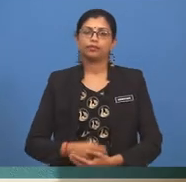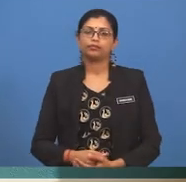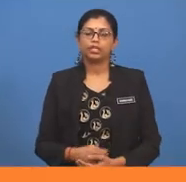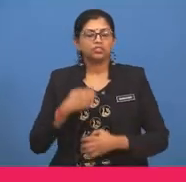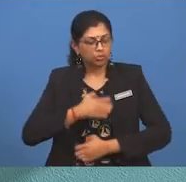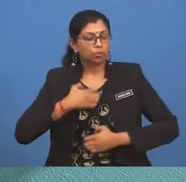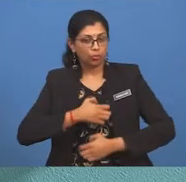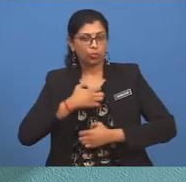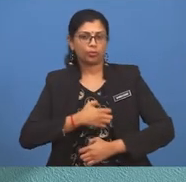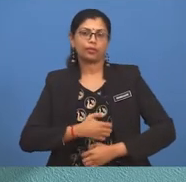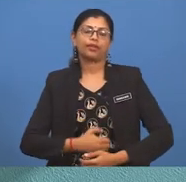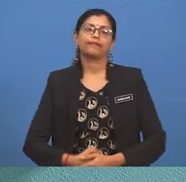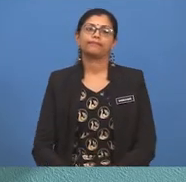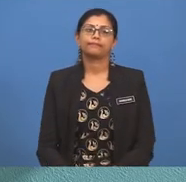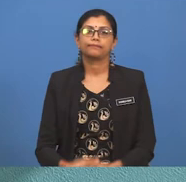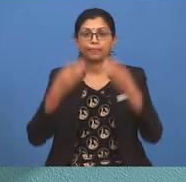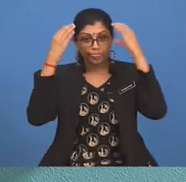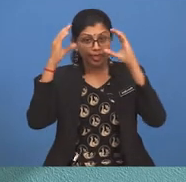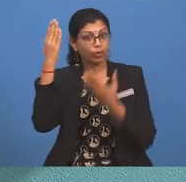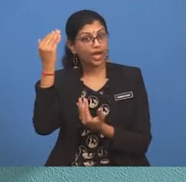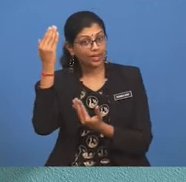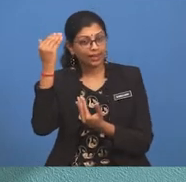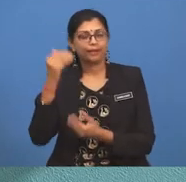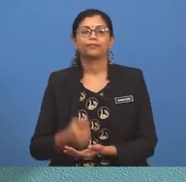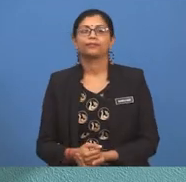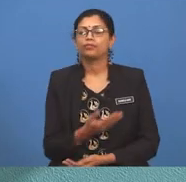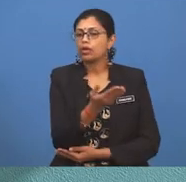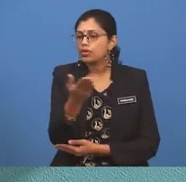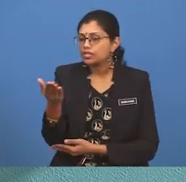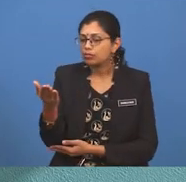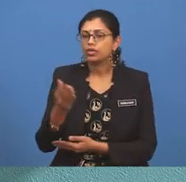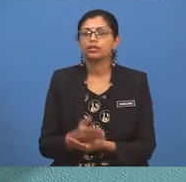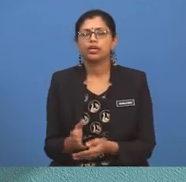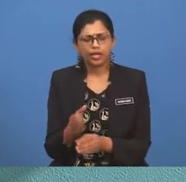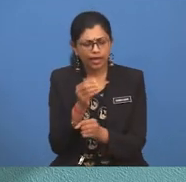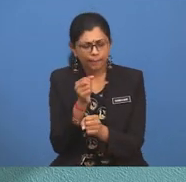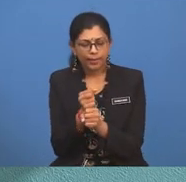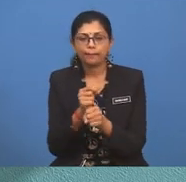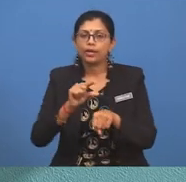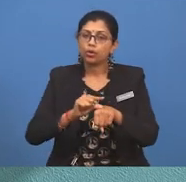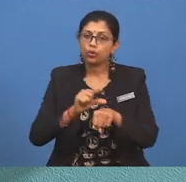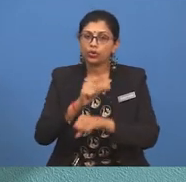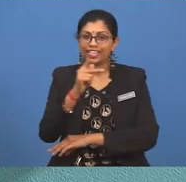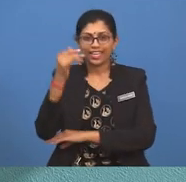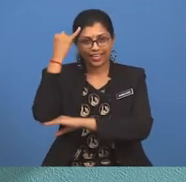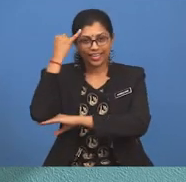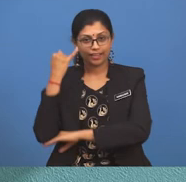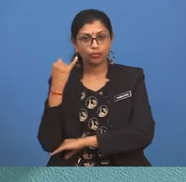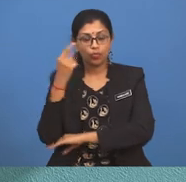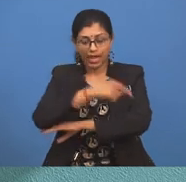kan? Cikgu harap murid-murid semua dapat menggunakan ilmu hari